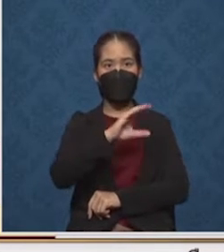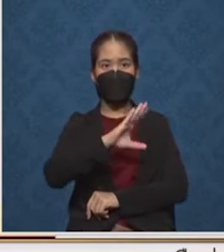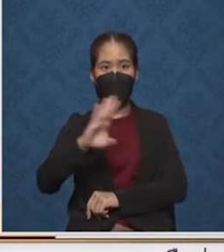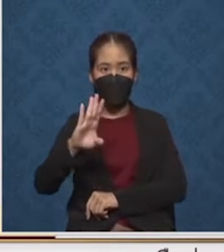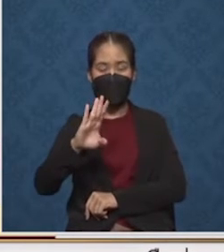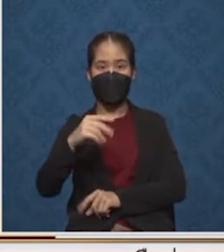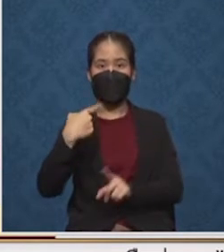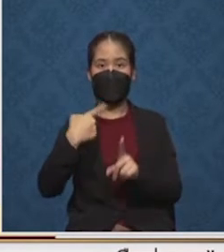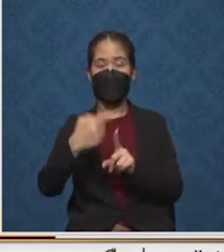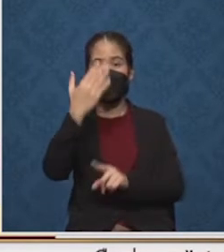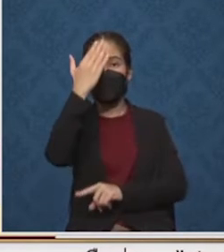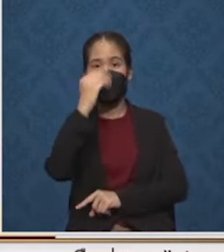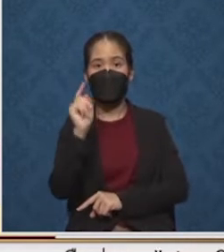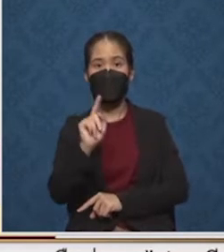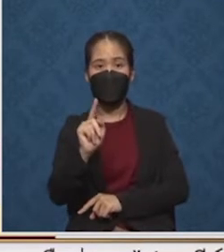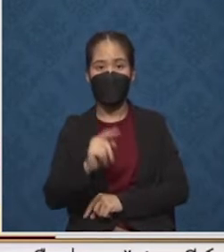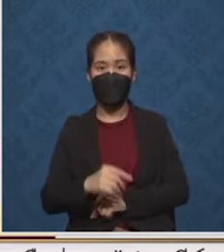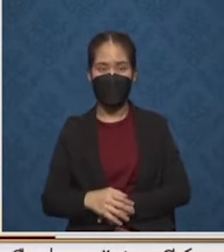ทำไม